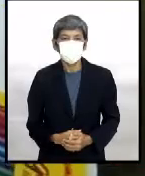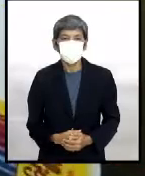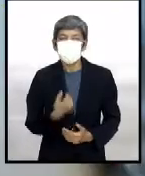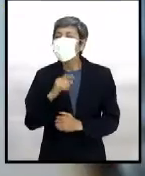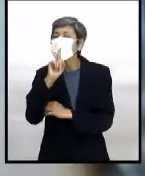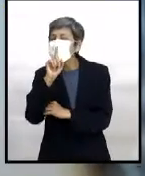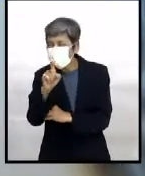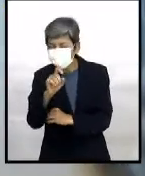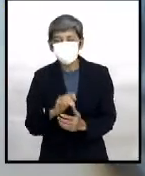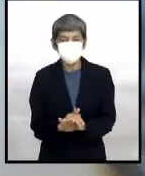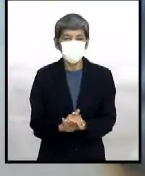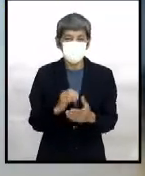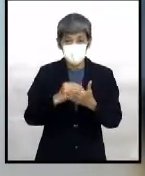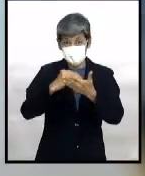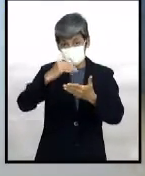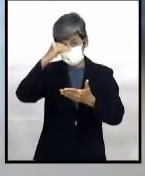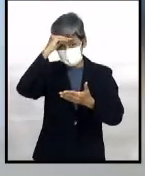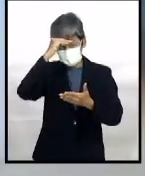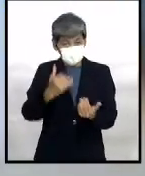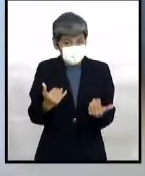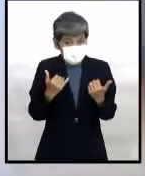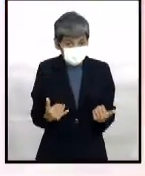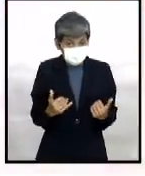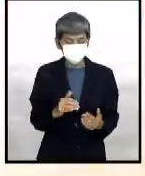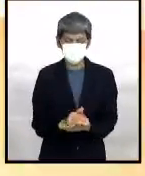อุทานเลยสิคะอย่างในเรื่องของการศึกษาปัจจุบัน